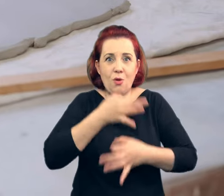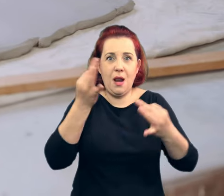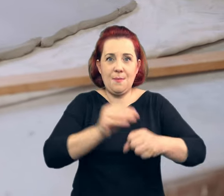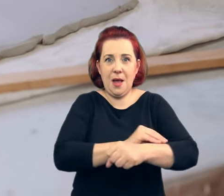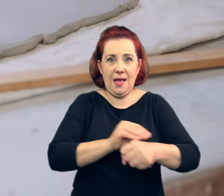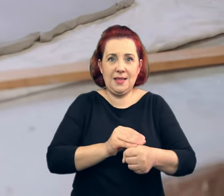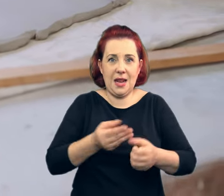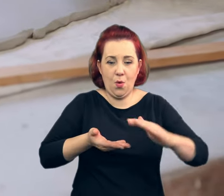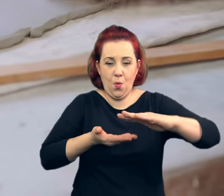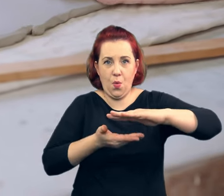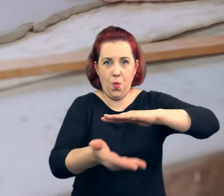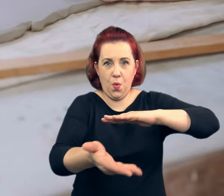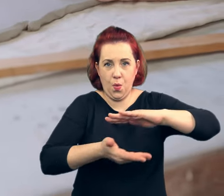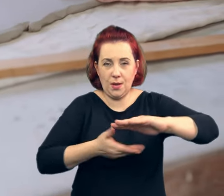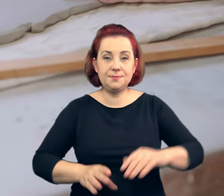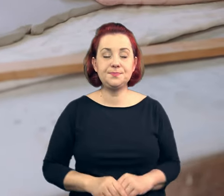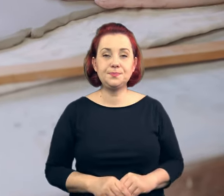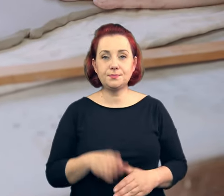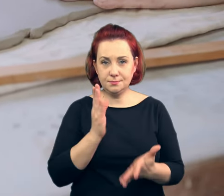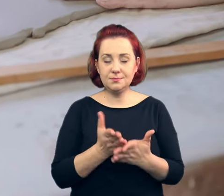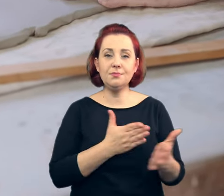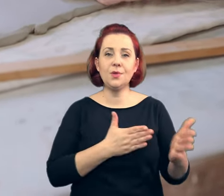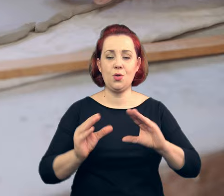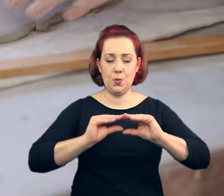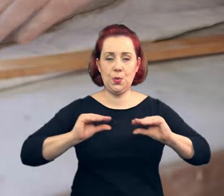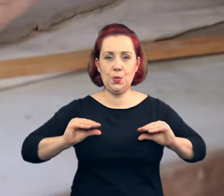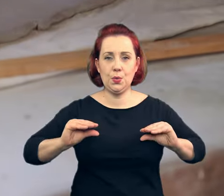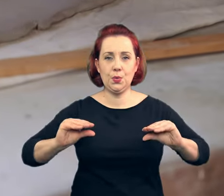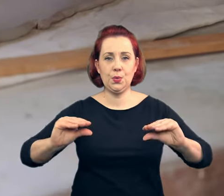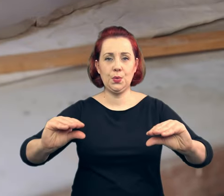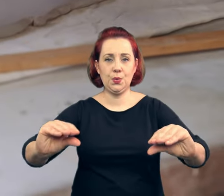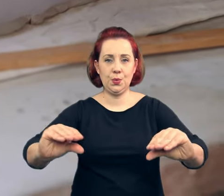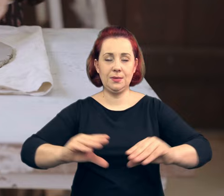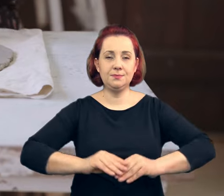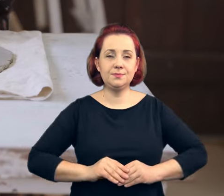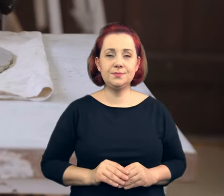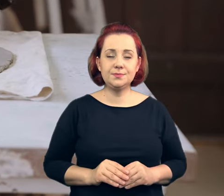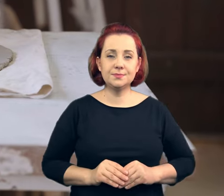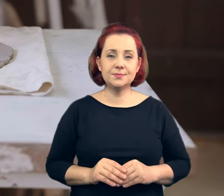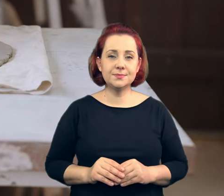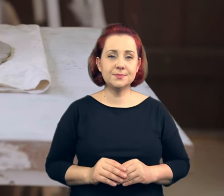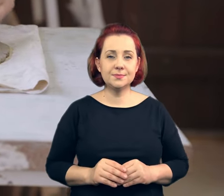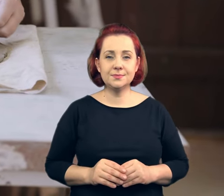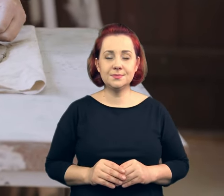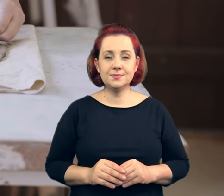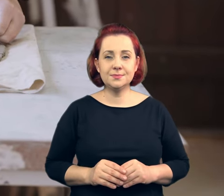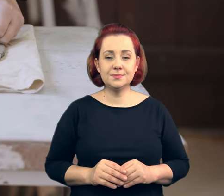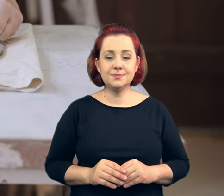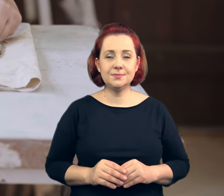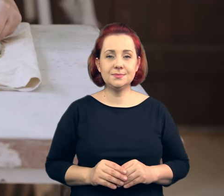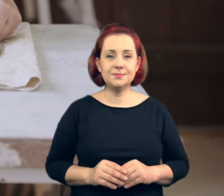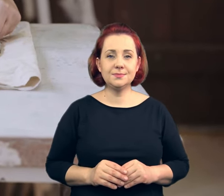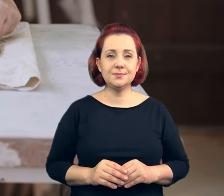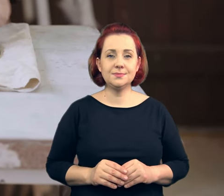gotowy plaster do dalszego modelowania. Przykładam sobie teraz